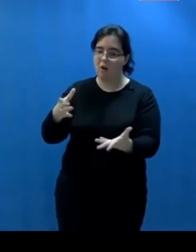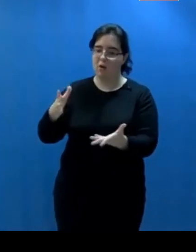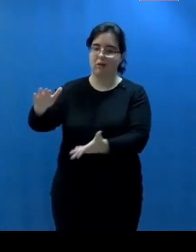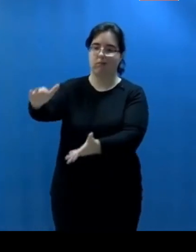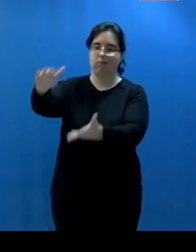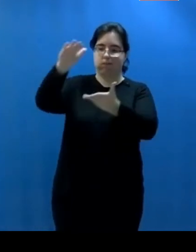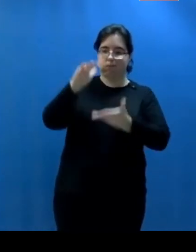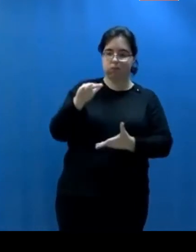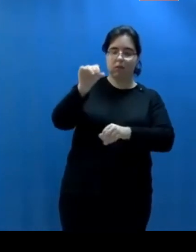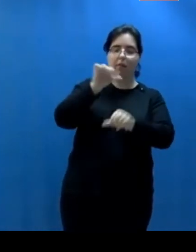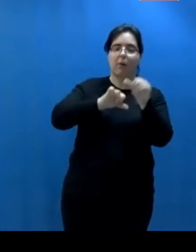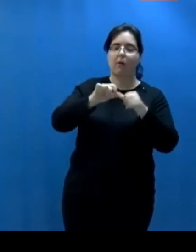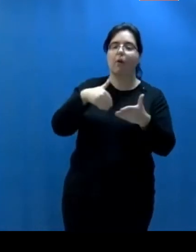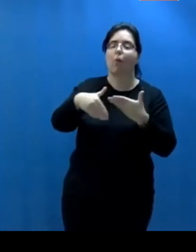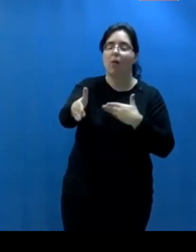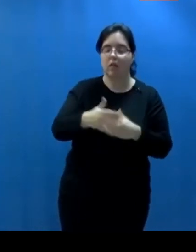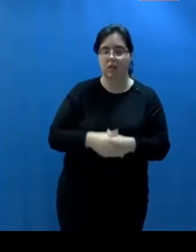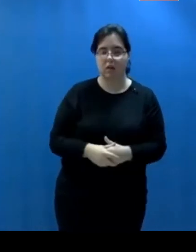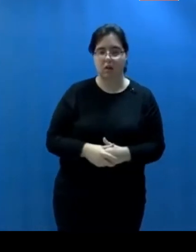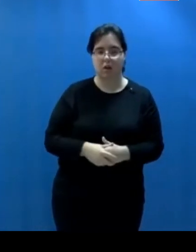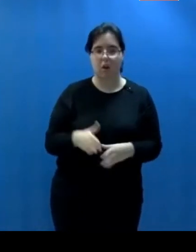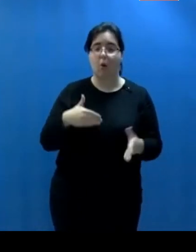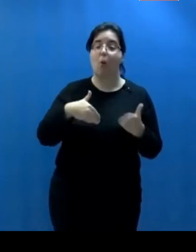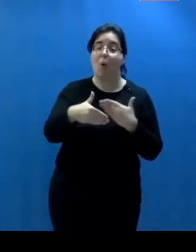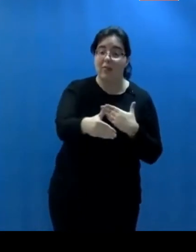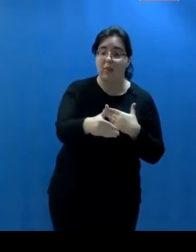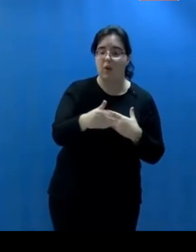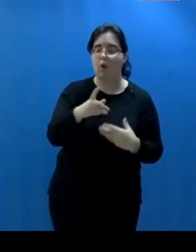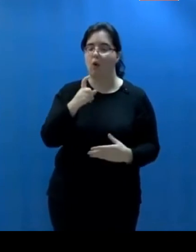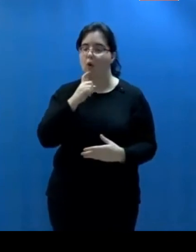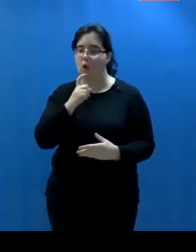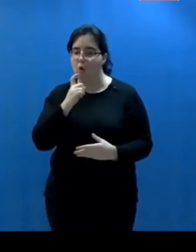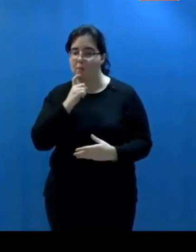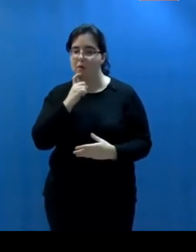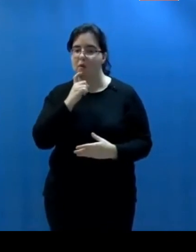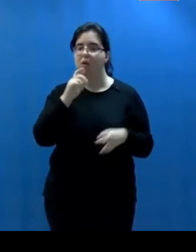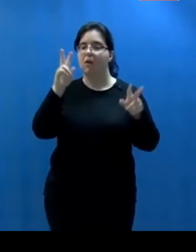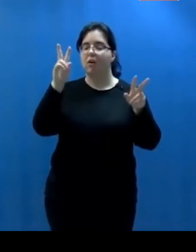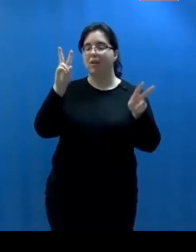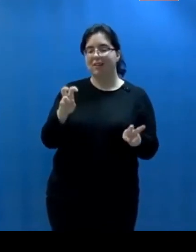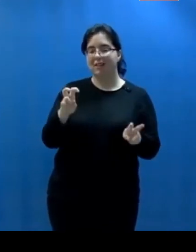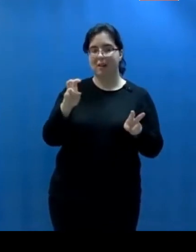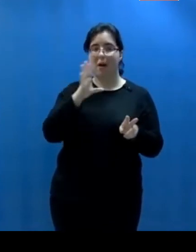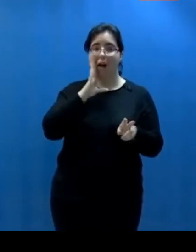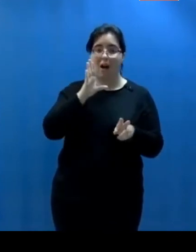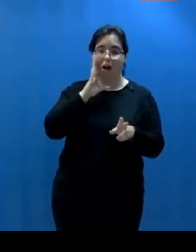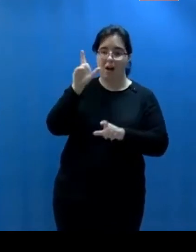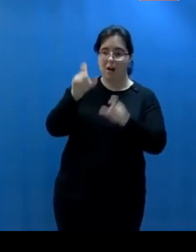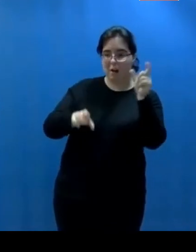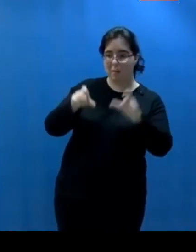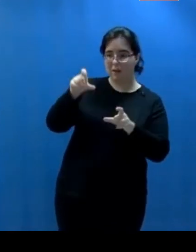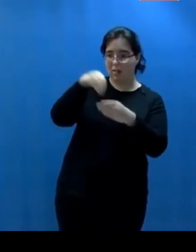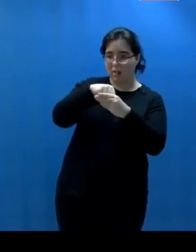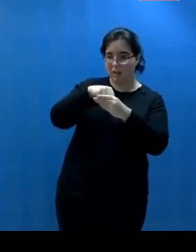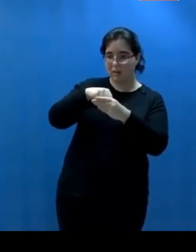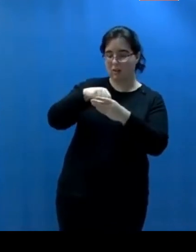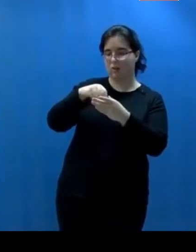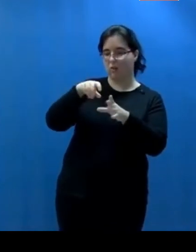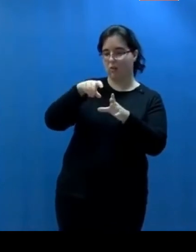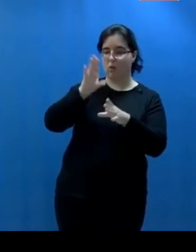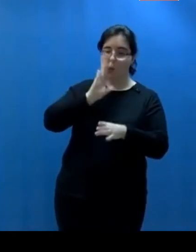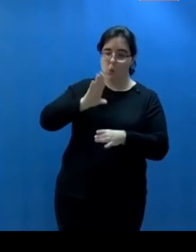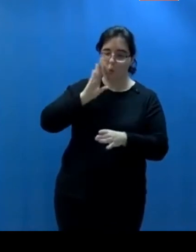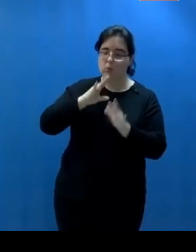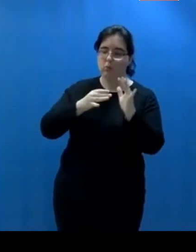és aixina? La pregunta és, quan i com expulsaran del partit a tota aquesta gent que va conviure amb la corrupció? Perquè,